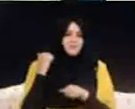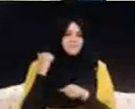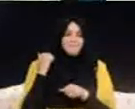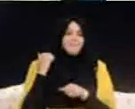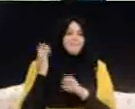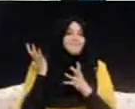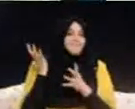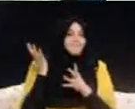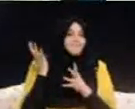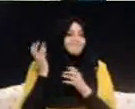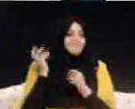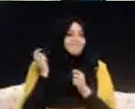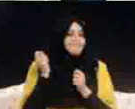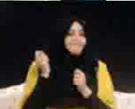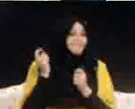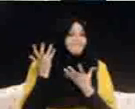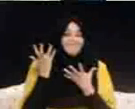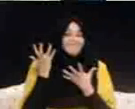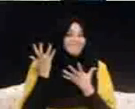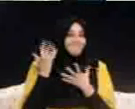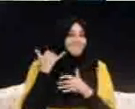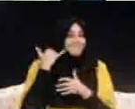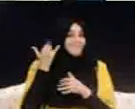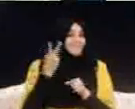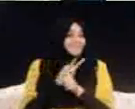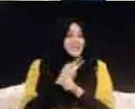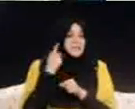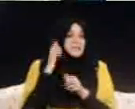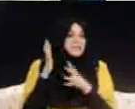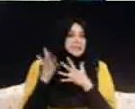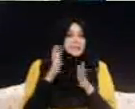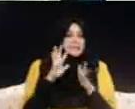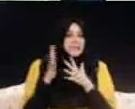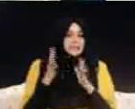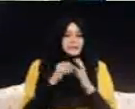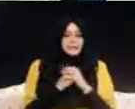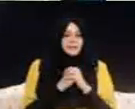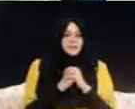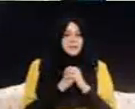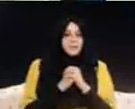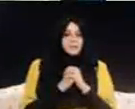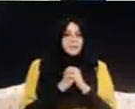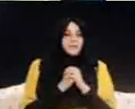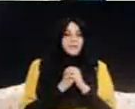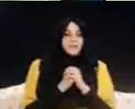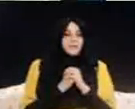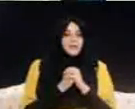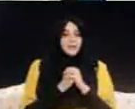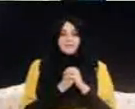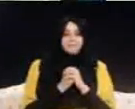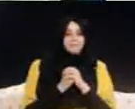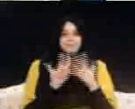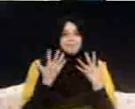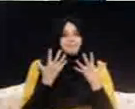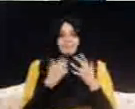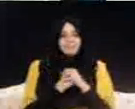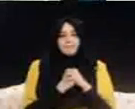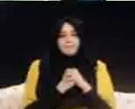صبي المكالمة غير واضحة يا فوزي، لا أسمعك جيد. ألو. نعم. قلت لك زاد في زاد مدي زوج